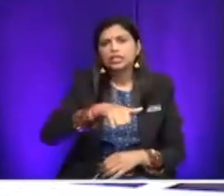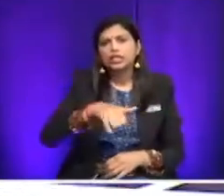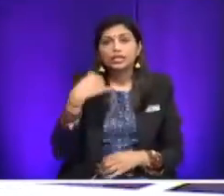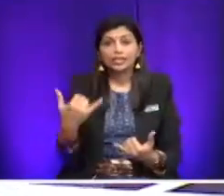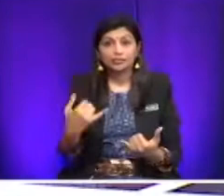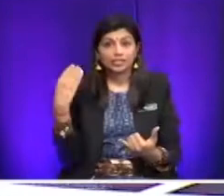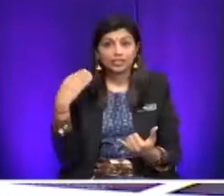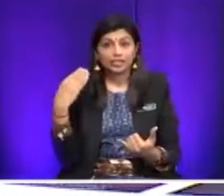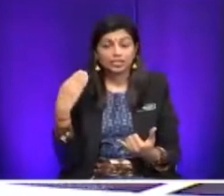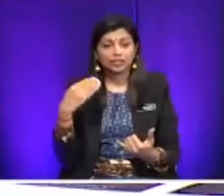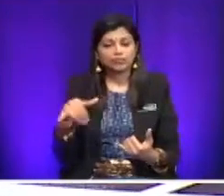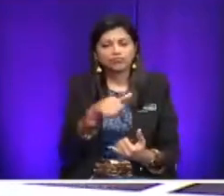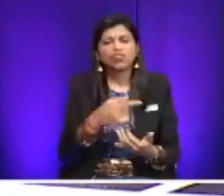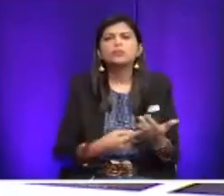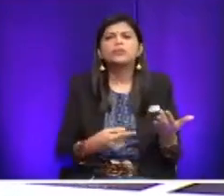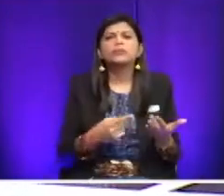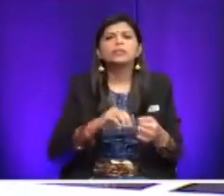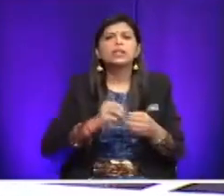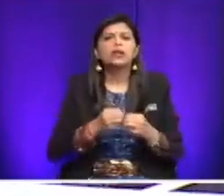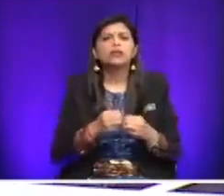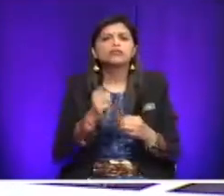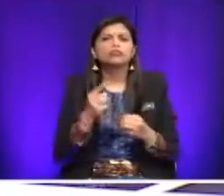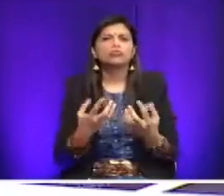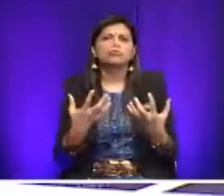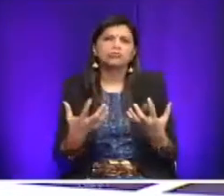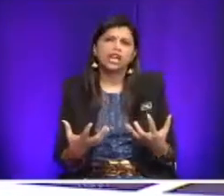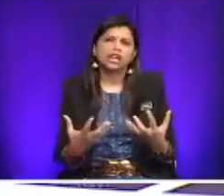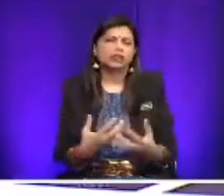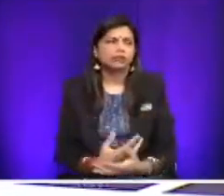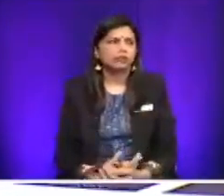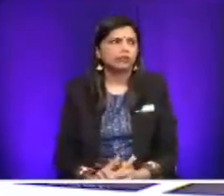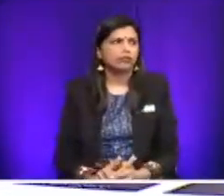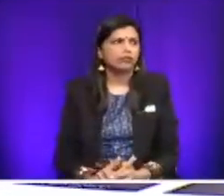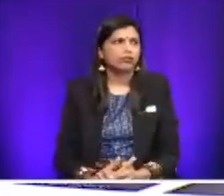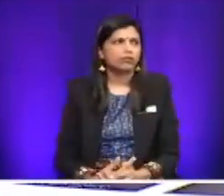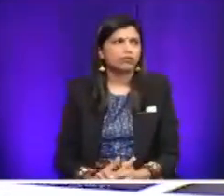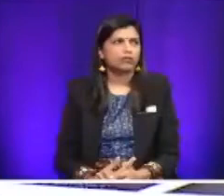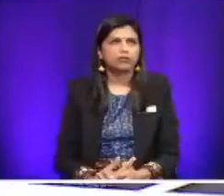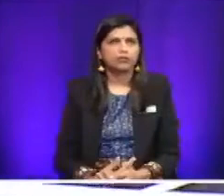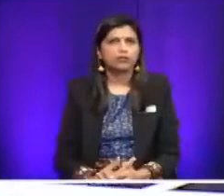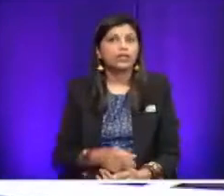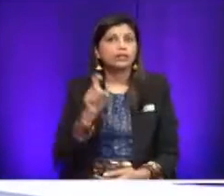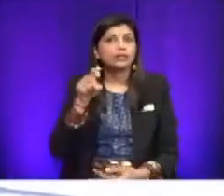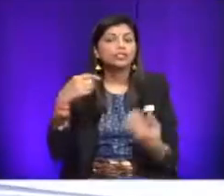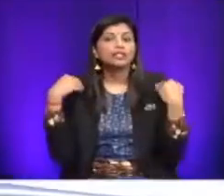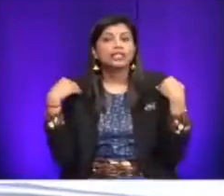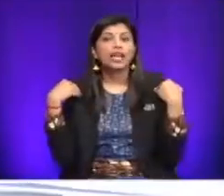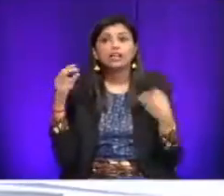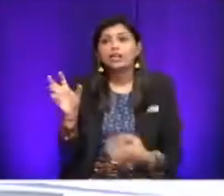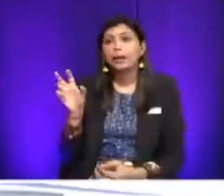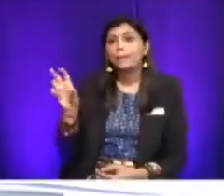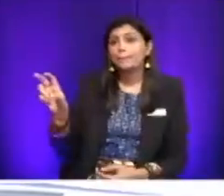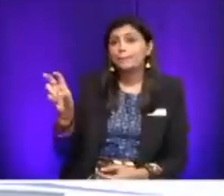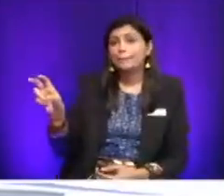betul juga dan juga kalau mereka Teguh kena charge betul Gadis itu